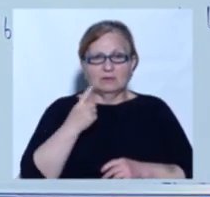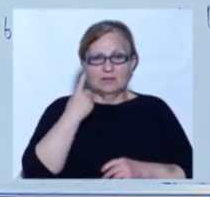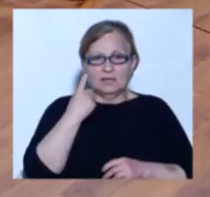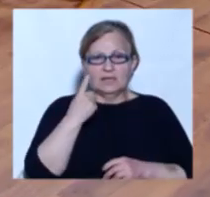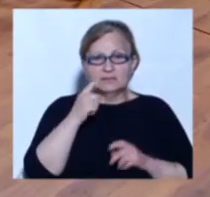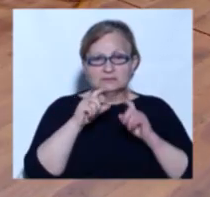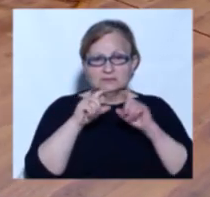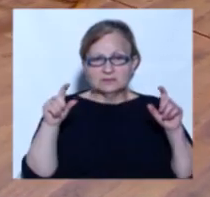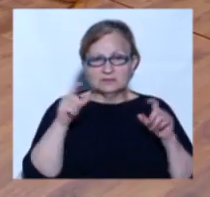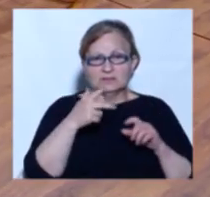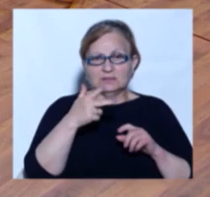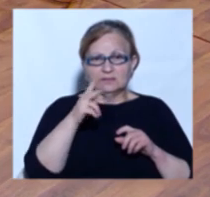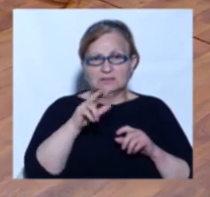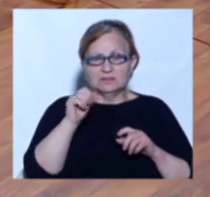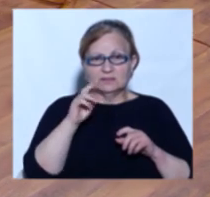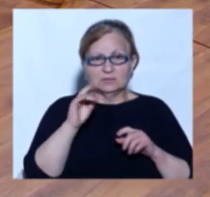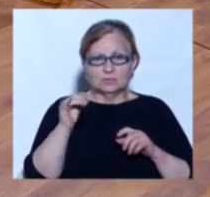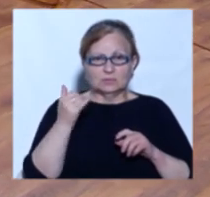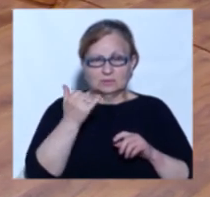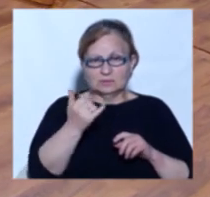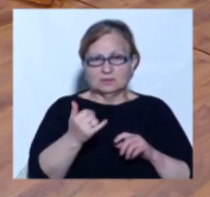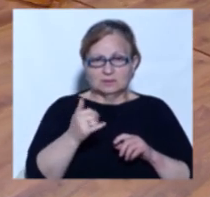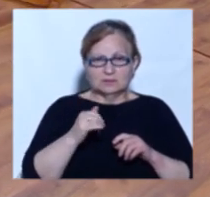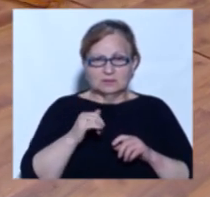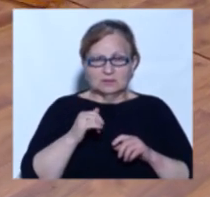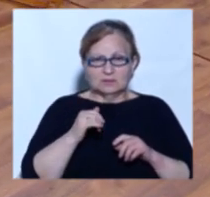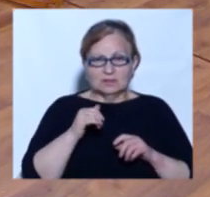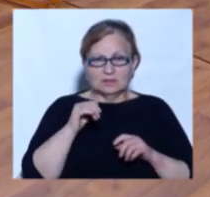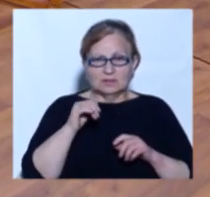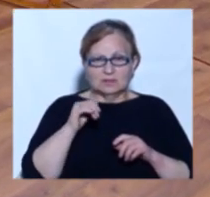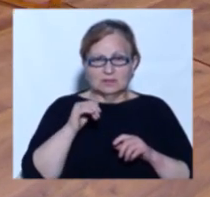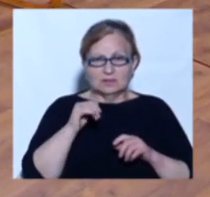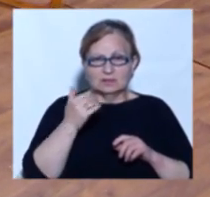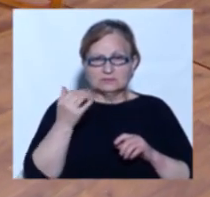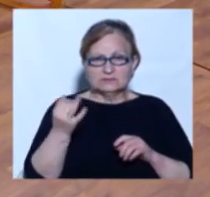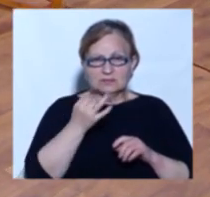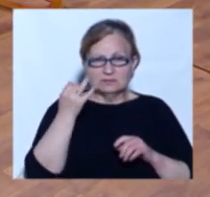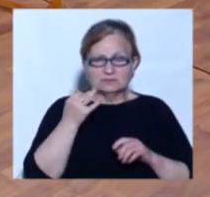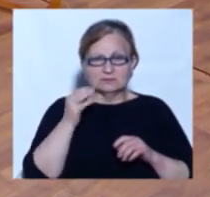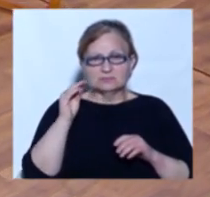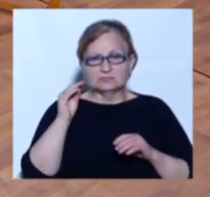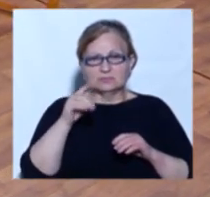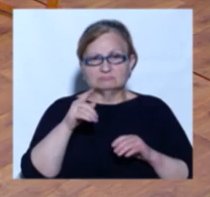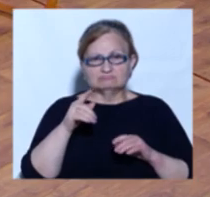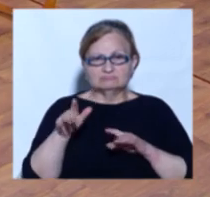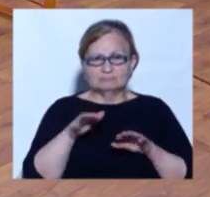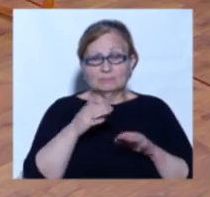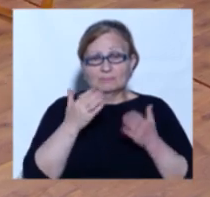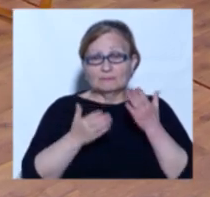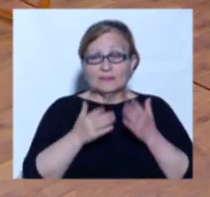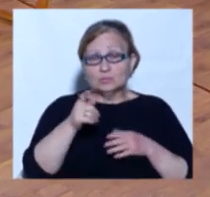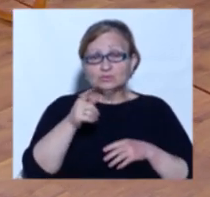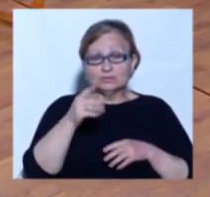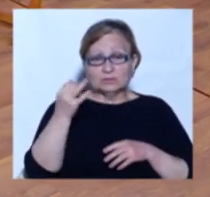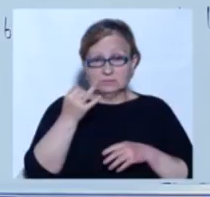ჰაიკუ მახსენდება ირაკლი კაკაბაძის მისი საინტერესო შემოქმედებიდან და თუ შენც